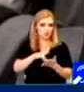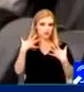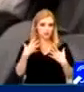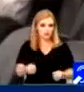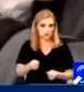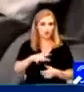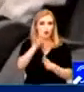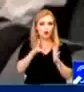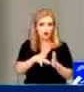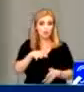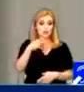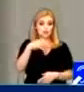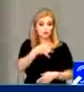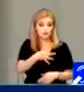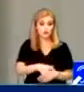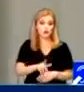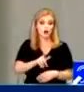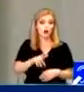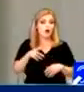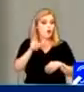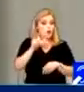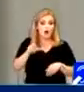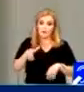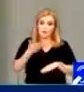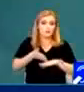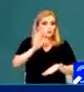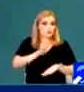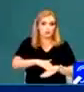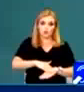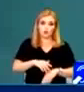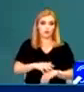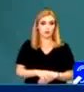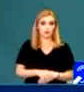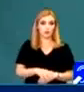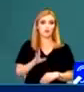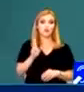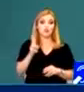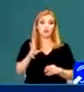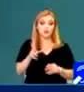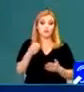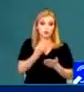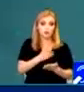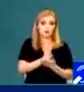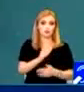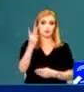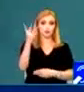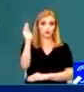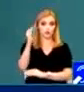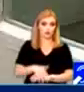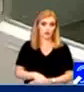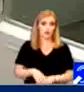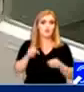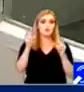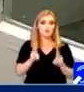Sănătate Publică din oraș a declarat pentru presa locală că starea pacienților este destul de gravă. Printre cei afectați sunt și 2 minori.